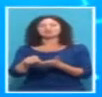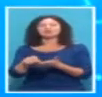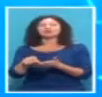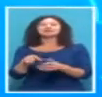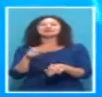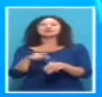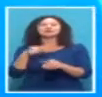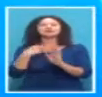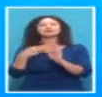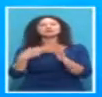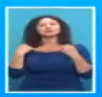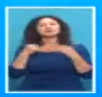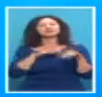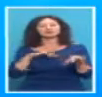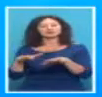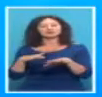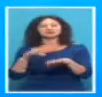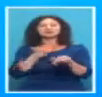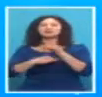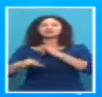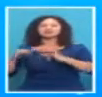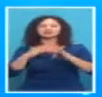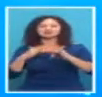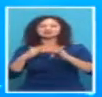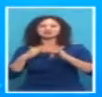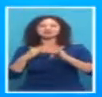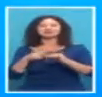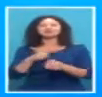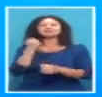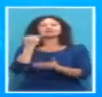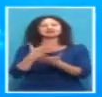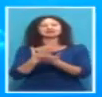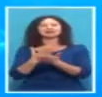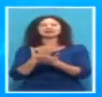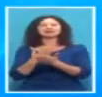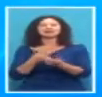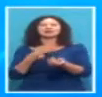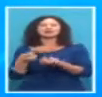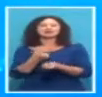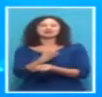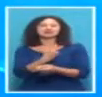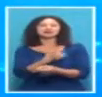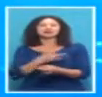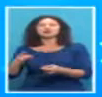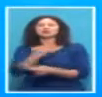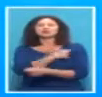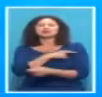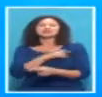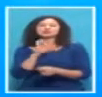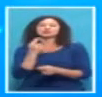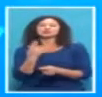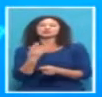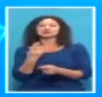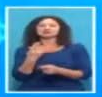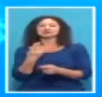спортивных мероприятий. В беседе принимали участие представители Центральной районной больницы и руководители отдела занятости и социальных программ